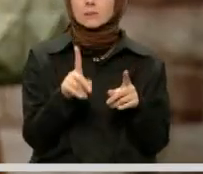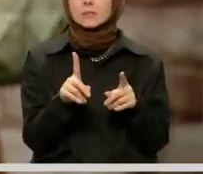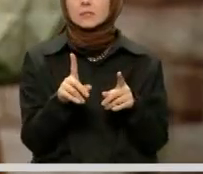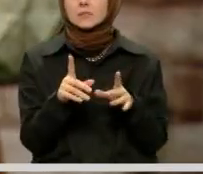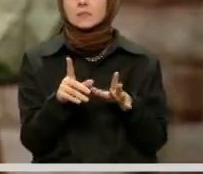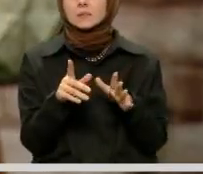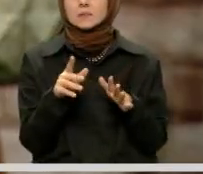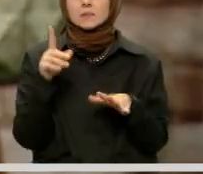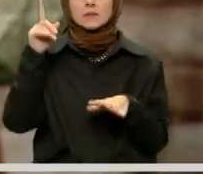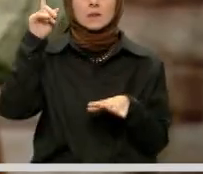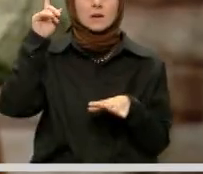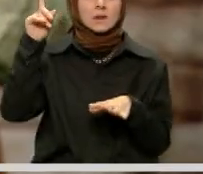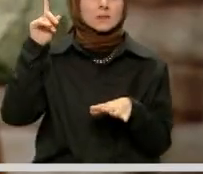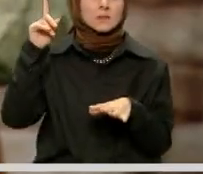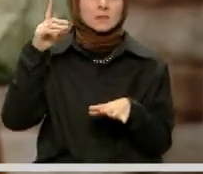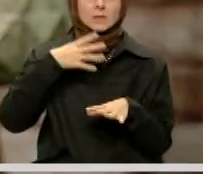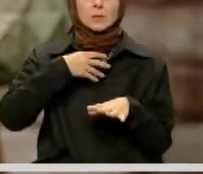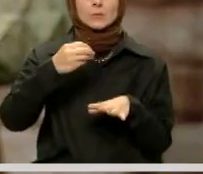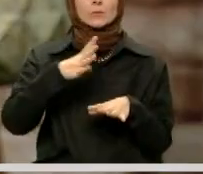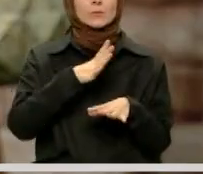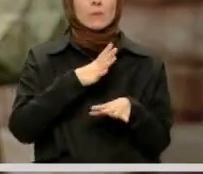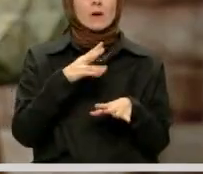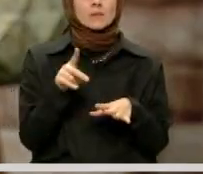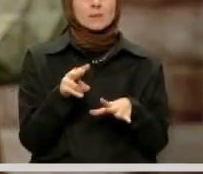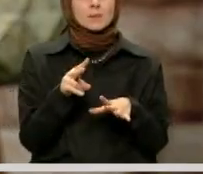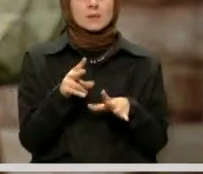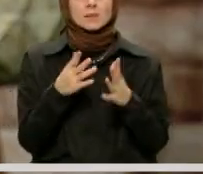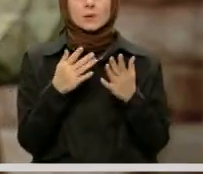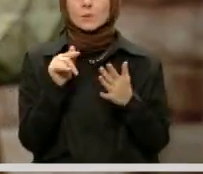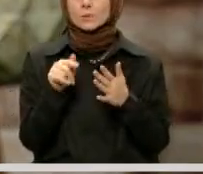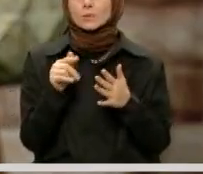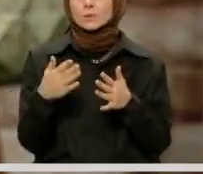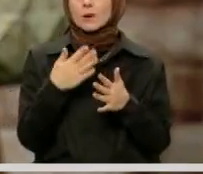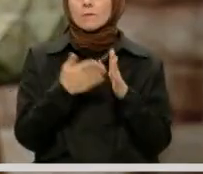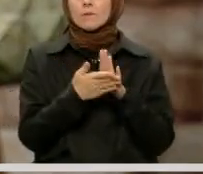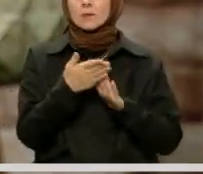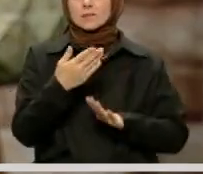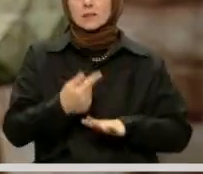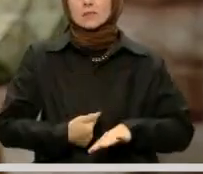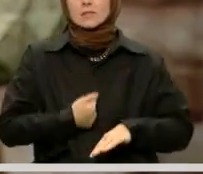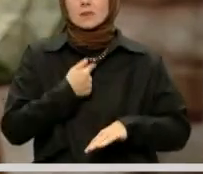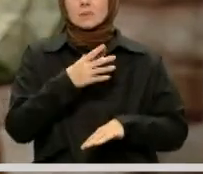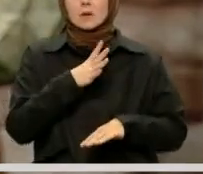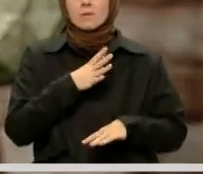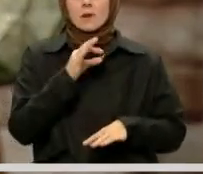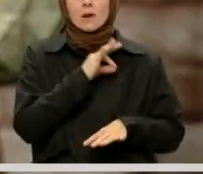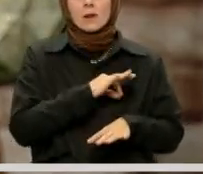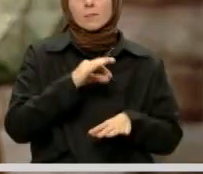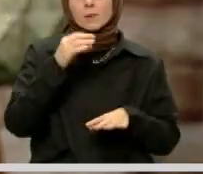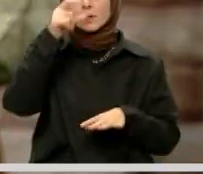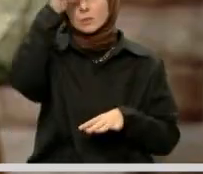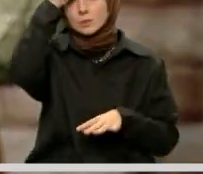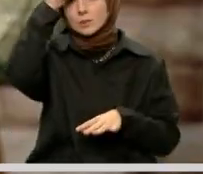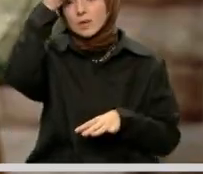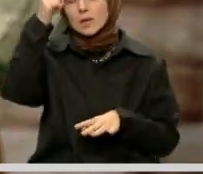ilahi dokunuşlar var, evet. Ama Ramazan'da bunu daha çok hissettiğimiz için o dediğiniz sükunet, o yüzden hem ülkemize hem şehrimize